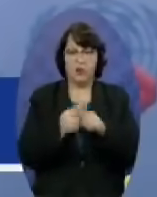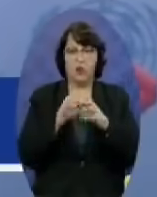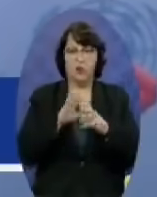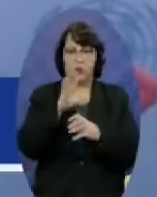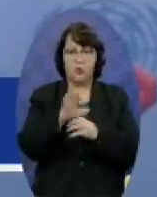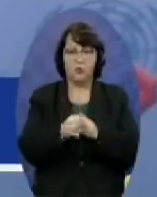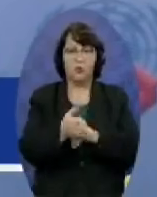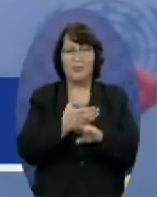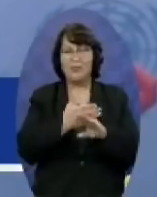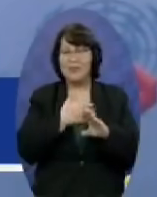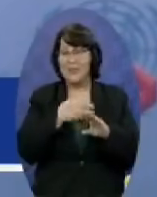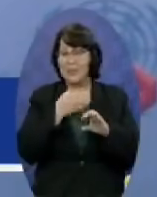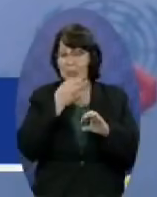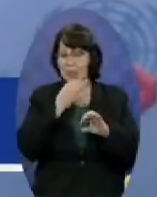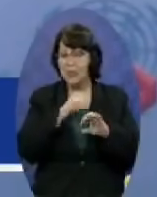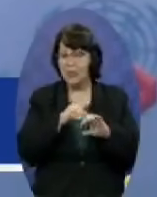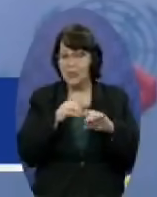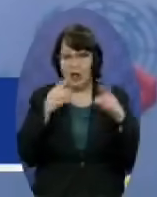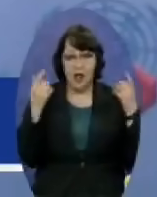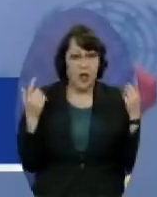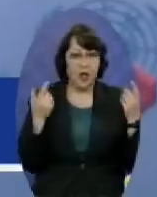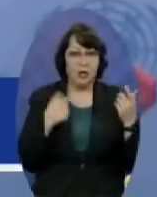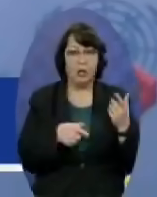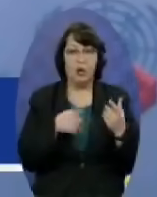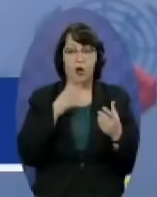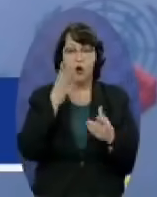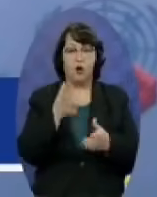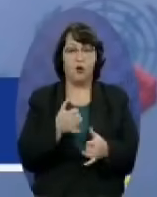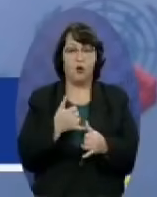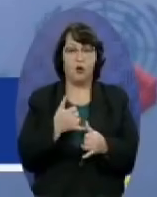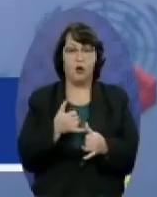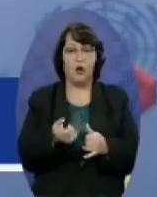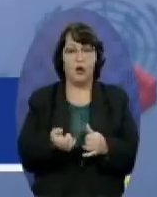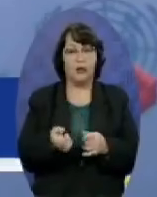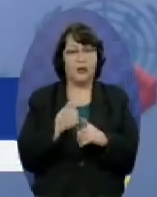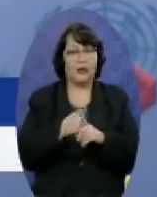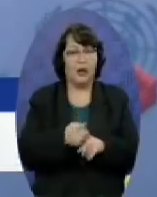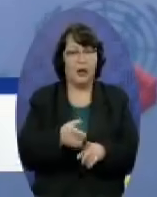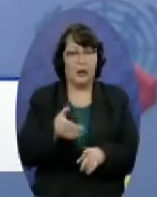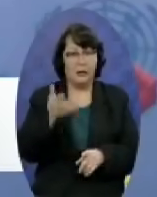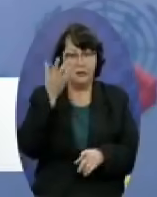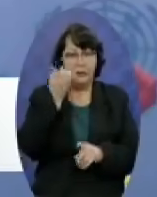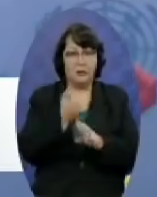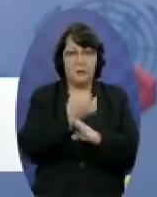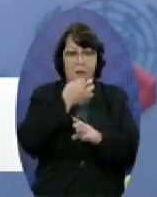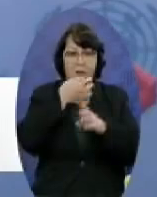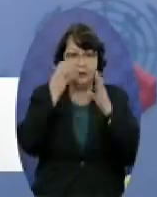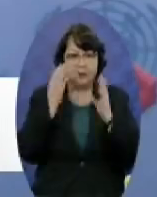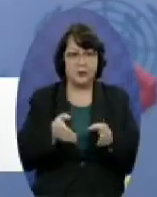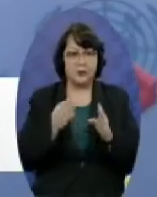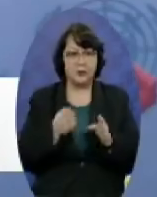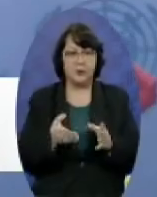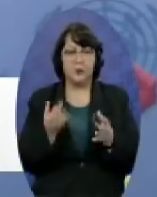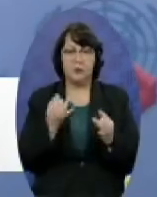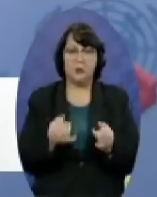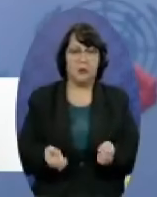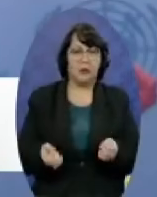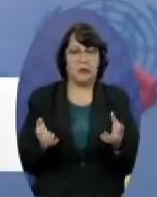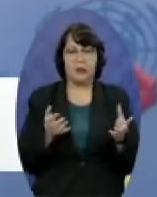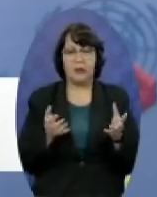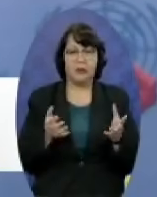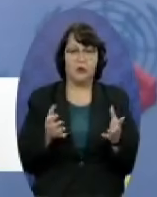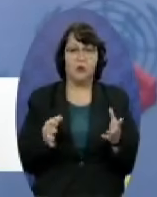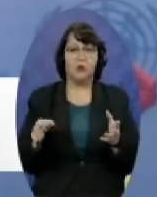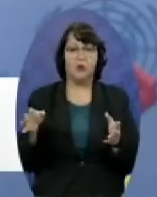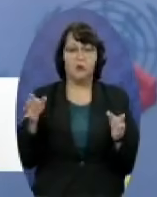өрдөчлөлт таамаглах боломжгүй, асрах эрсдэл дагуулан өрдөчлөн хэлэх боломжгүй шийдрүүдийг гаргахад хүргэж байна. Тиймээс дэлхийн улс